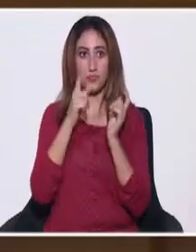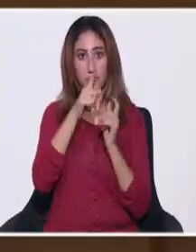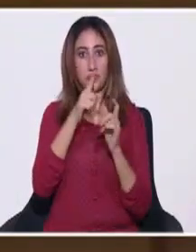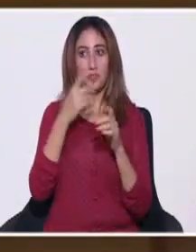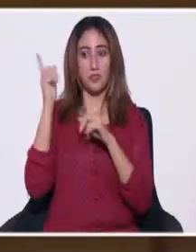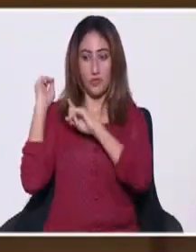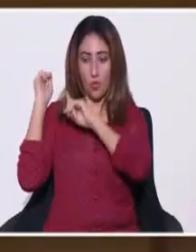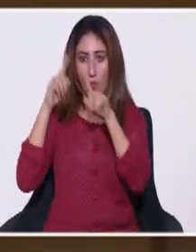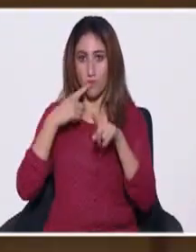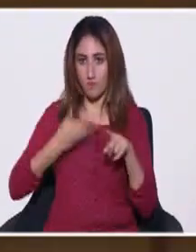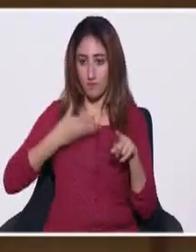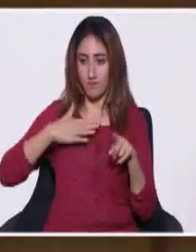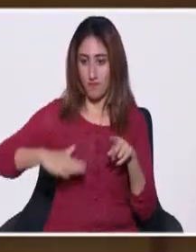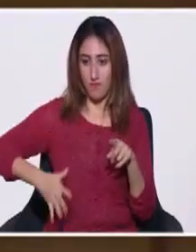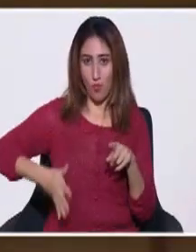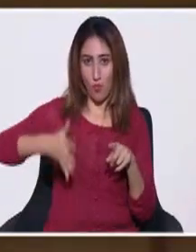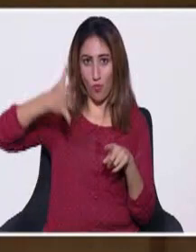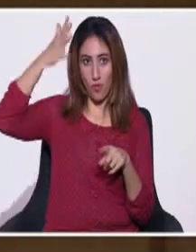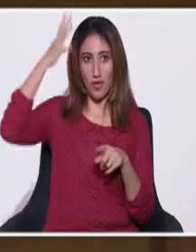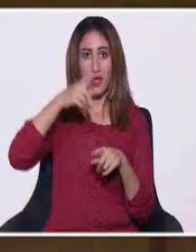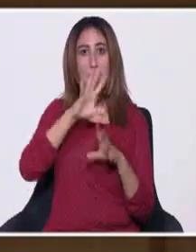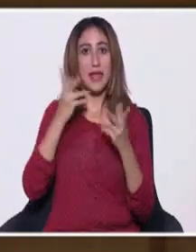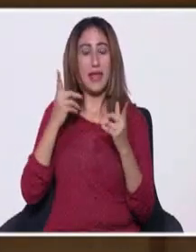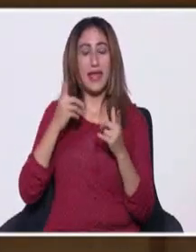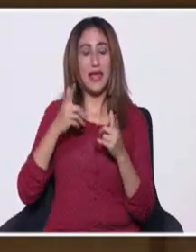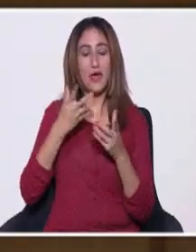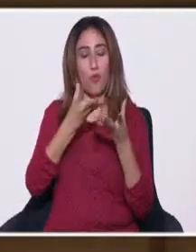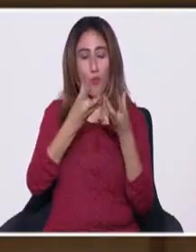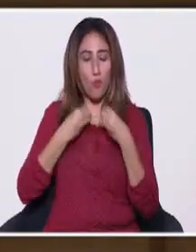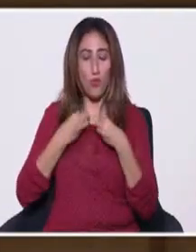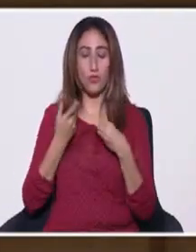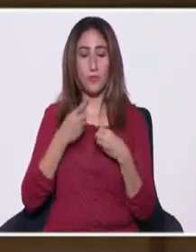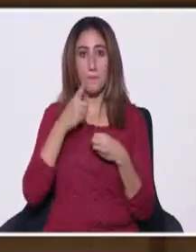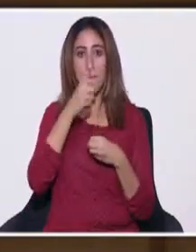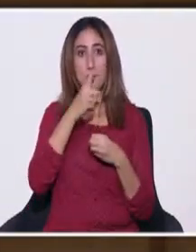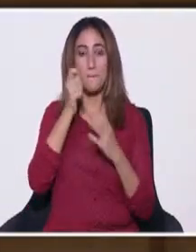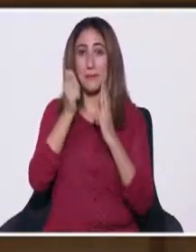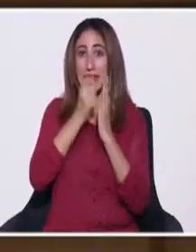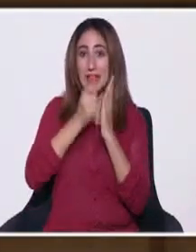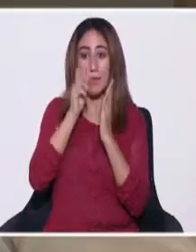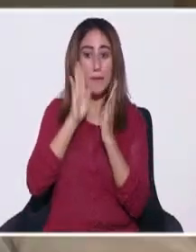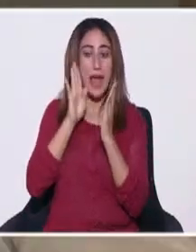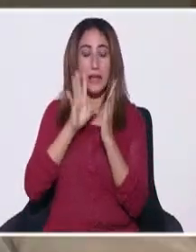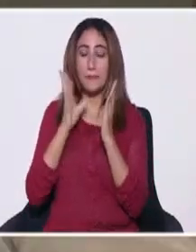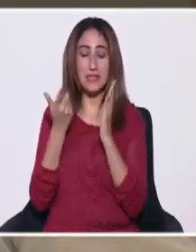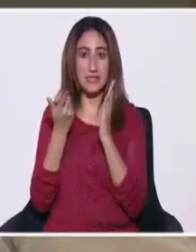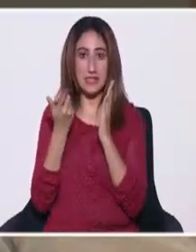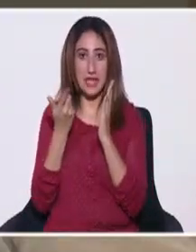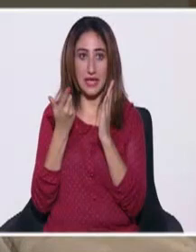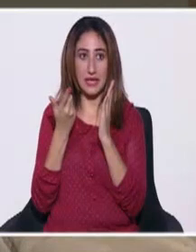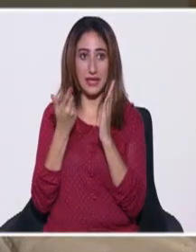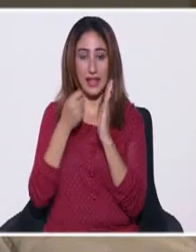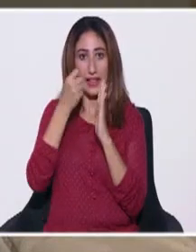كتيرة تخلينا لو نبدأ من الطفولة مثلا، إزاي تعلمت تكتب بالرغم من ظروفك الصعبة؟ حكاية الكتابة